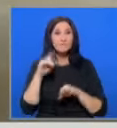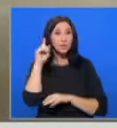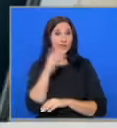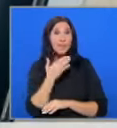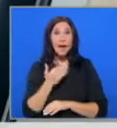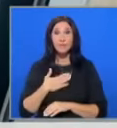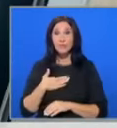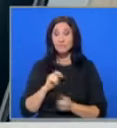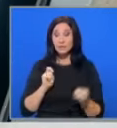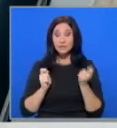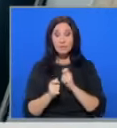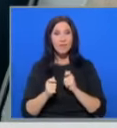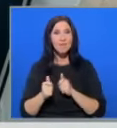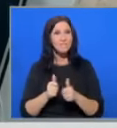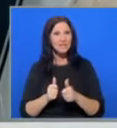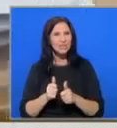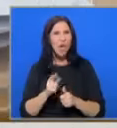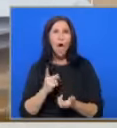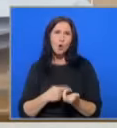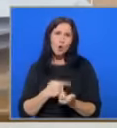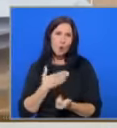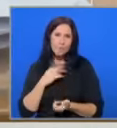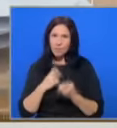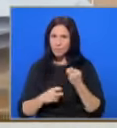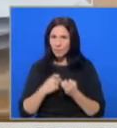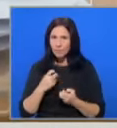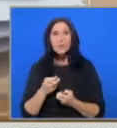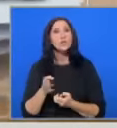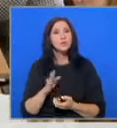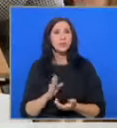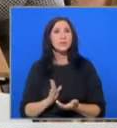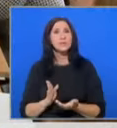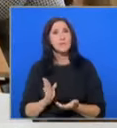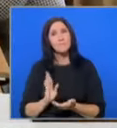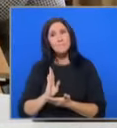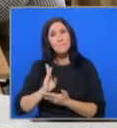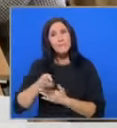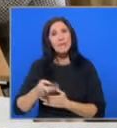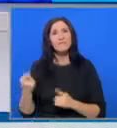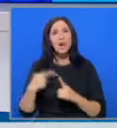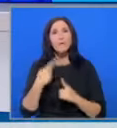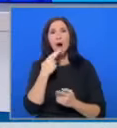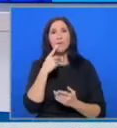ден няма да има смяна на машини. Ако някоя има проблем, то ще се преминава към хартиен вод.